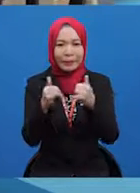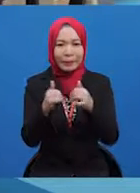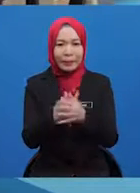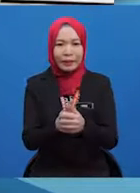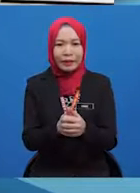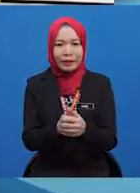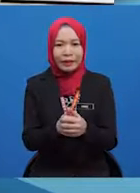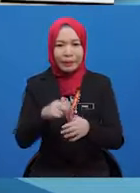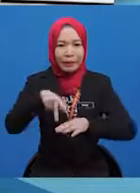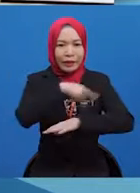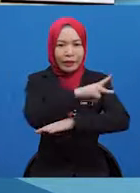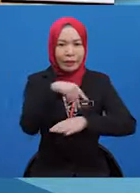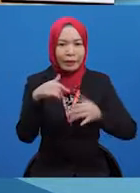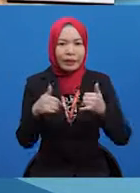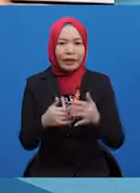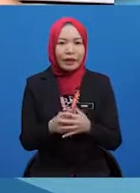Tak nak.